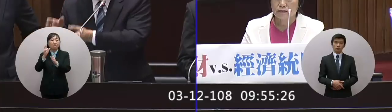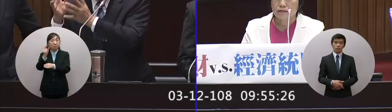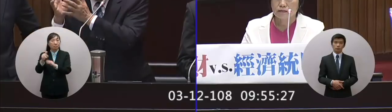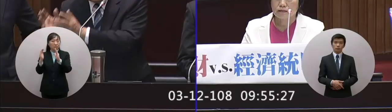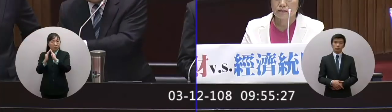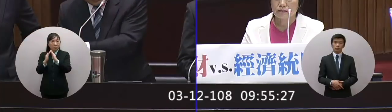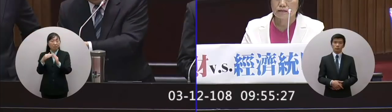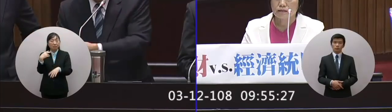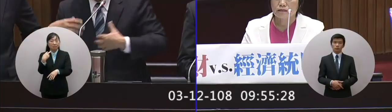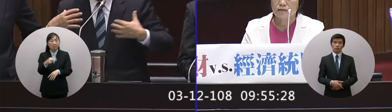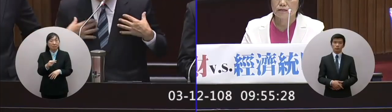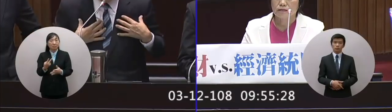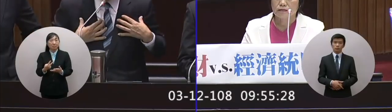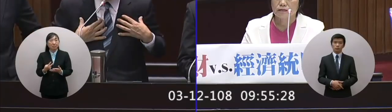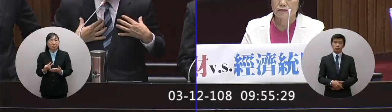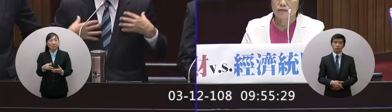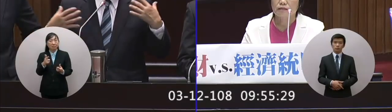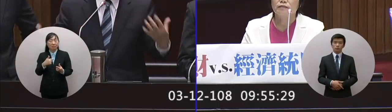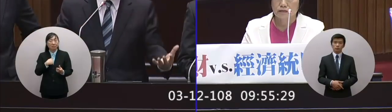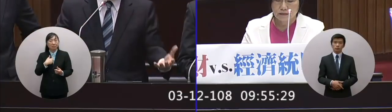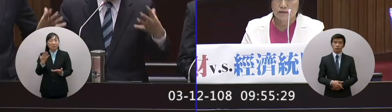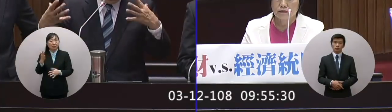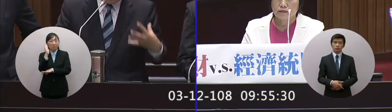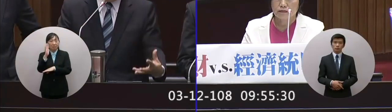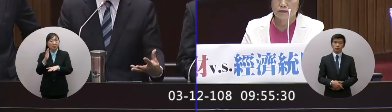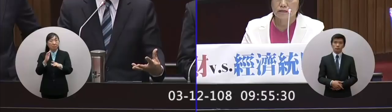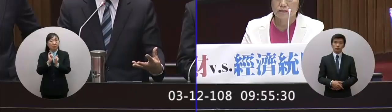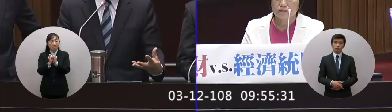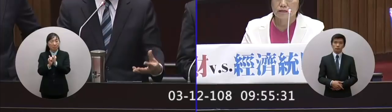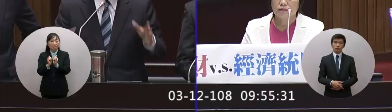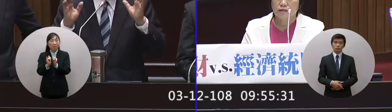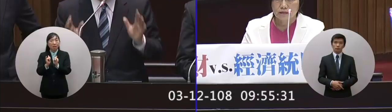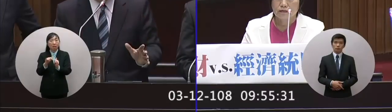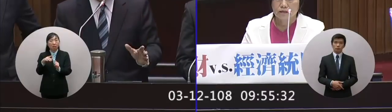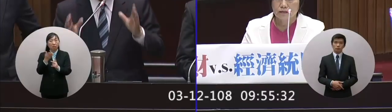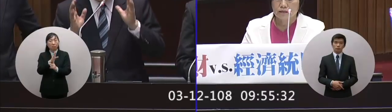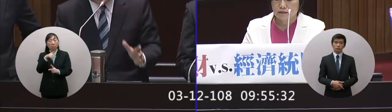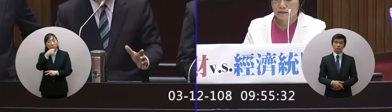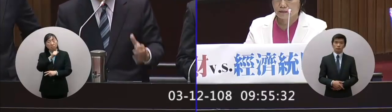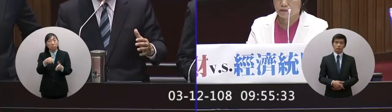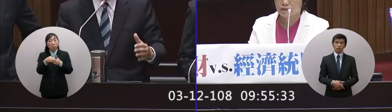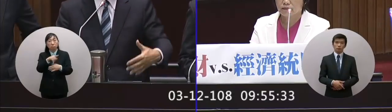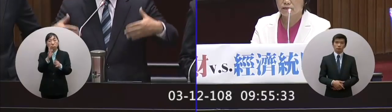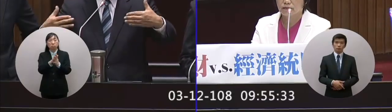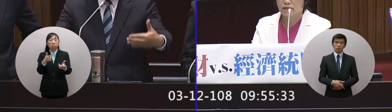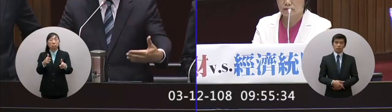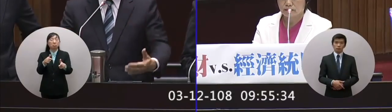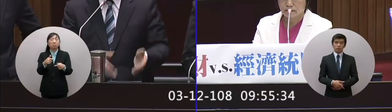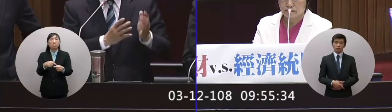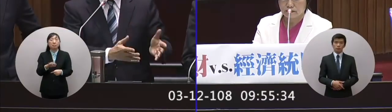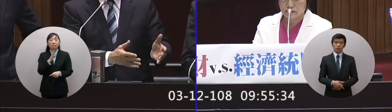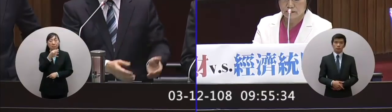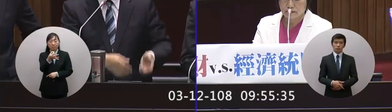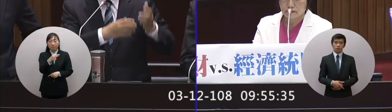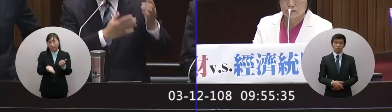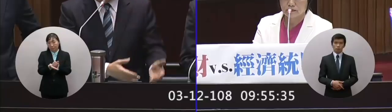去做其他不是我们政府以及民间或者台湾需要的，而这些钱我们